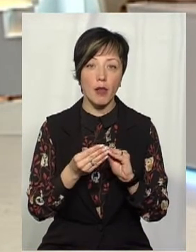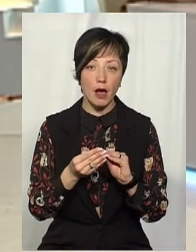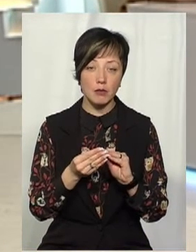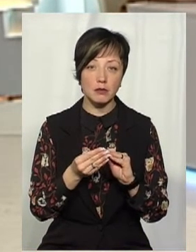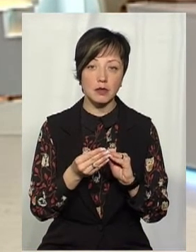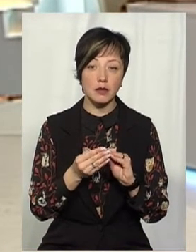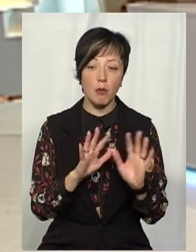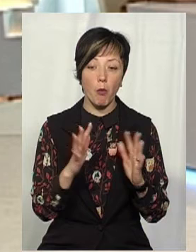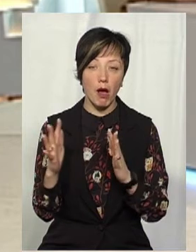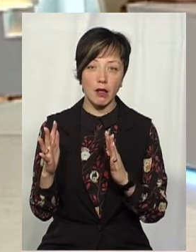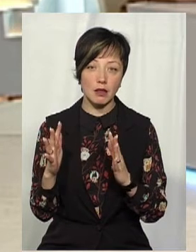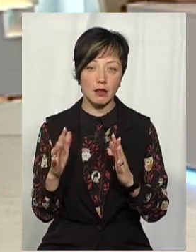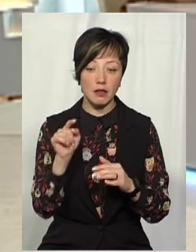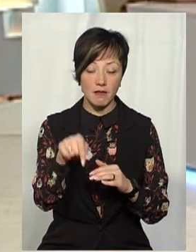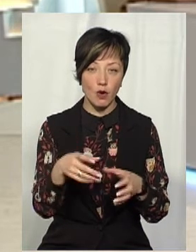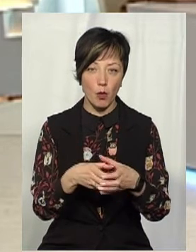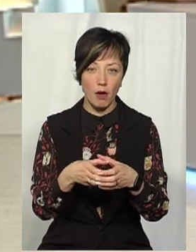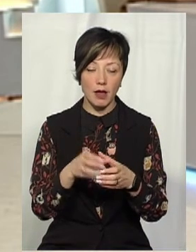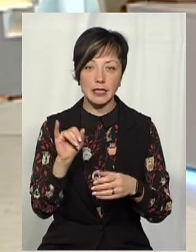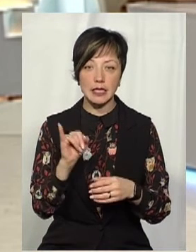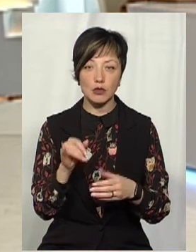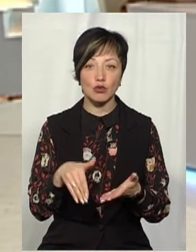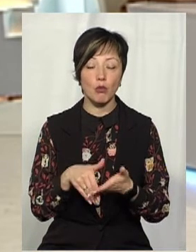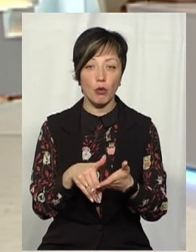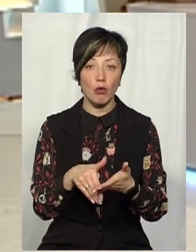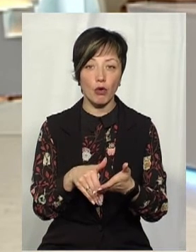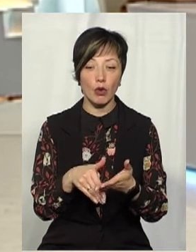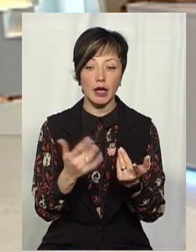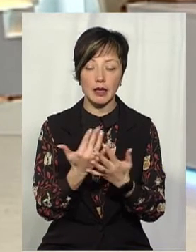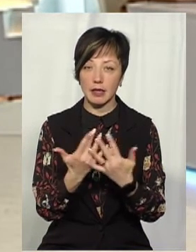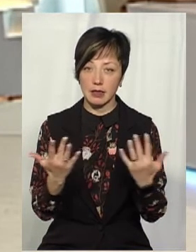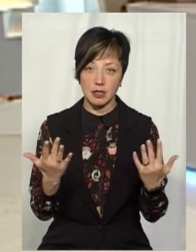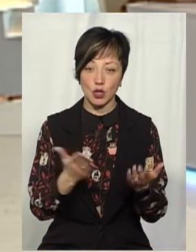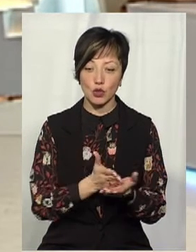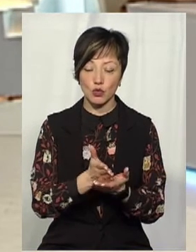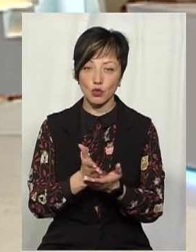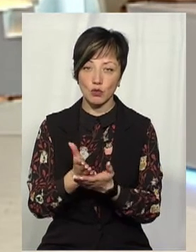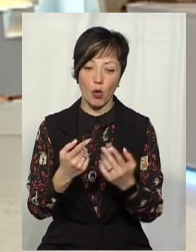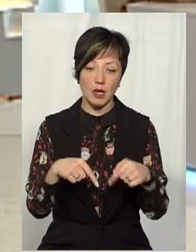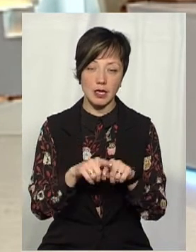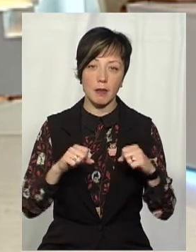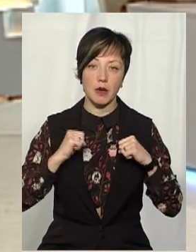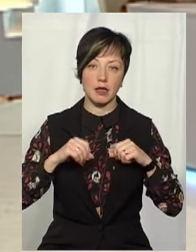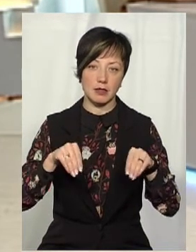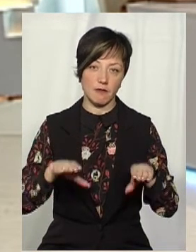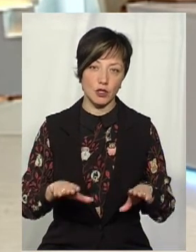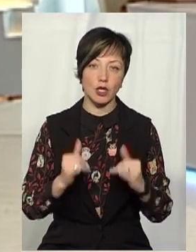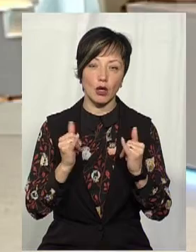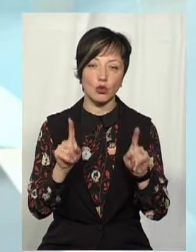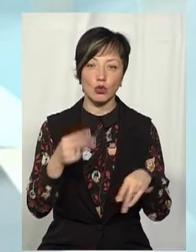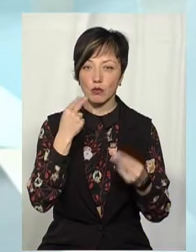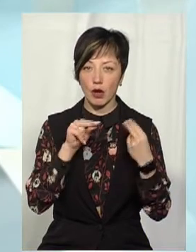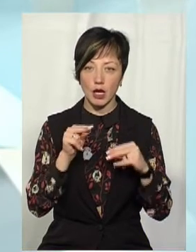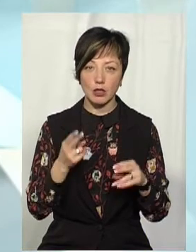проблемні, скажімо, моменти в громаді і з допомогою різних служб, організацій їх намагатися вирішити для того,